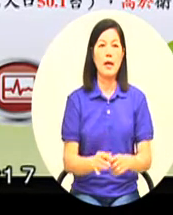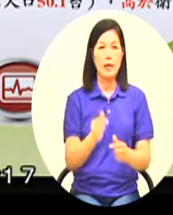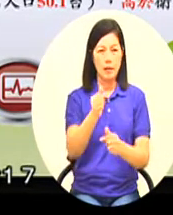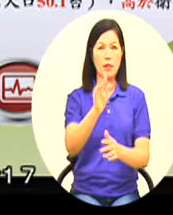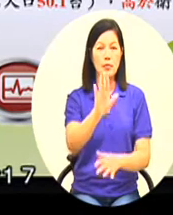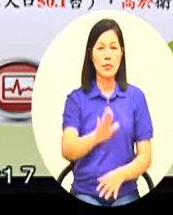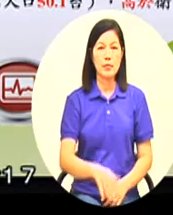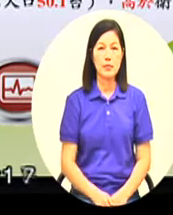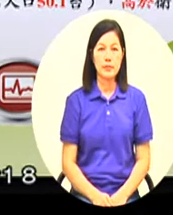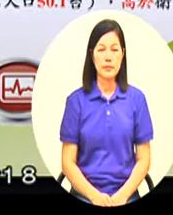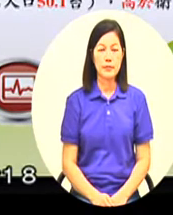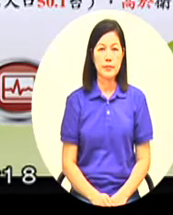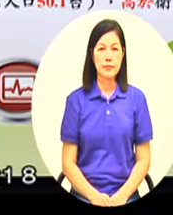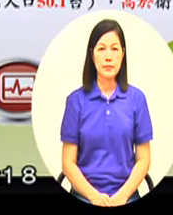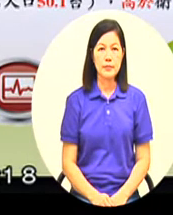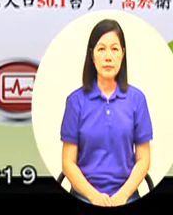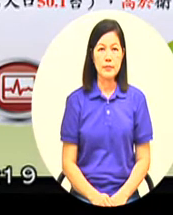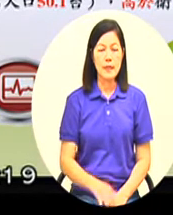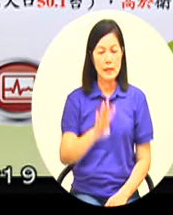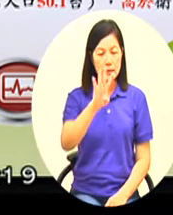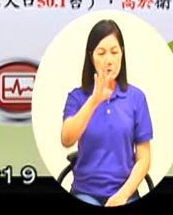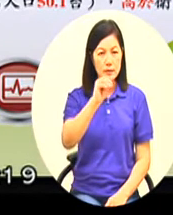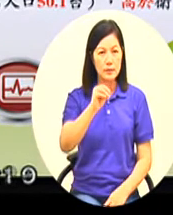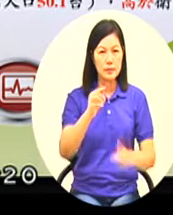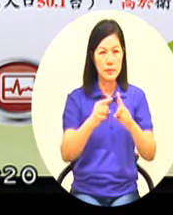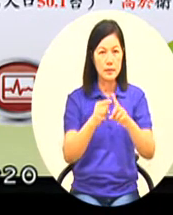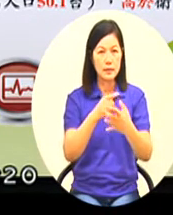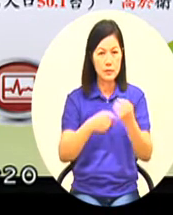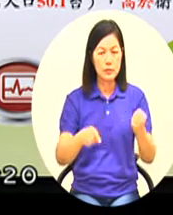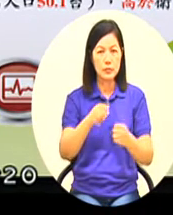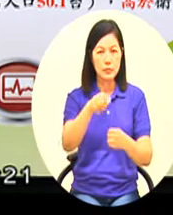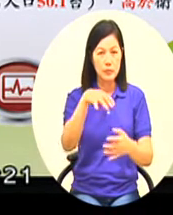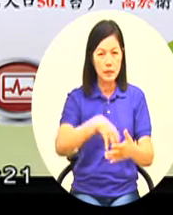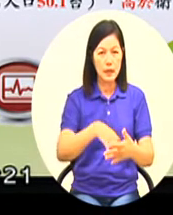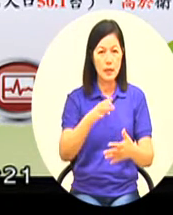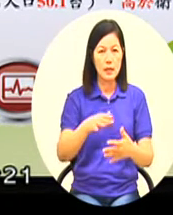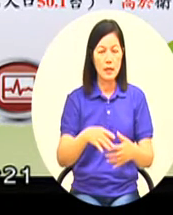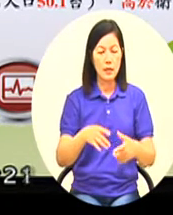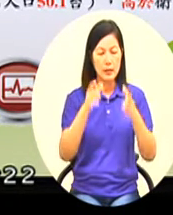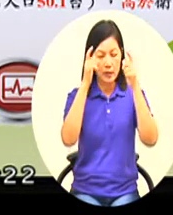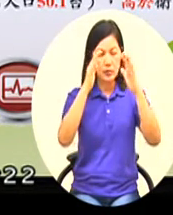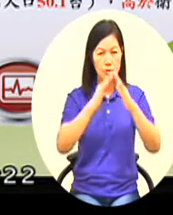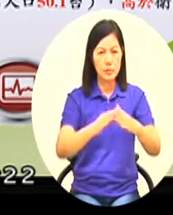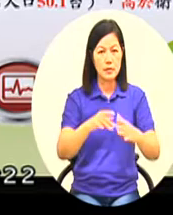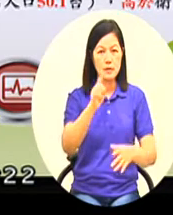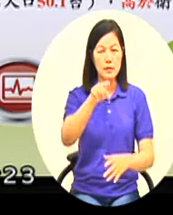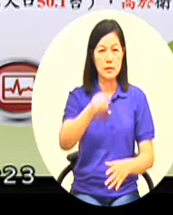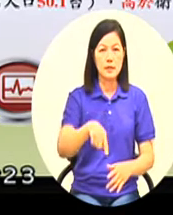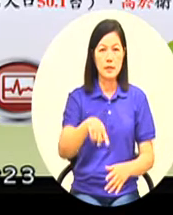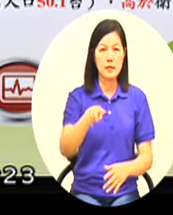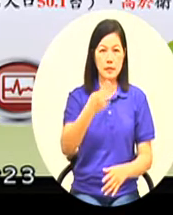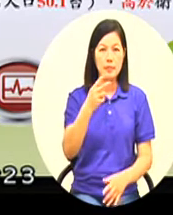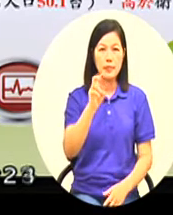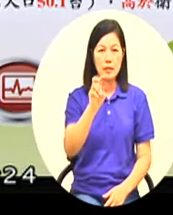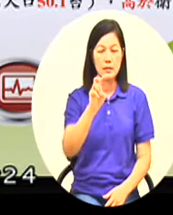指标里面是每10万人口里面要14台，那本市应该是设置1223台，那目前为止已经设